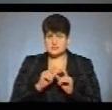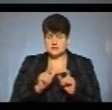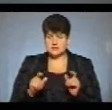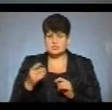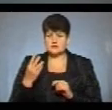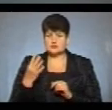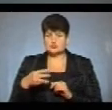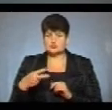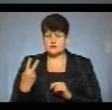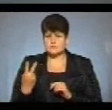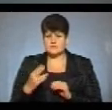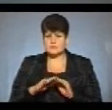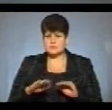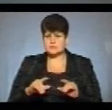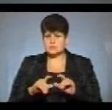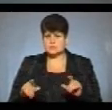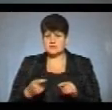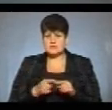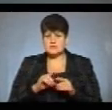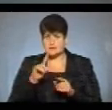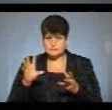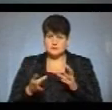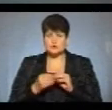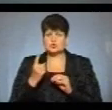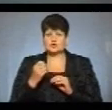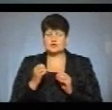42 дошкільних закладів, це 110. Це ми